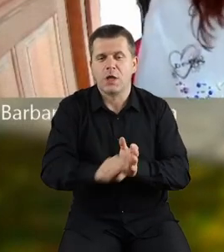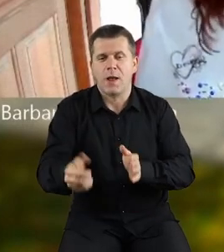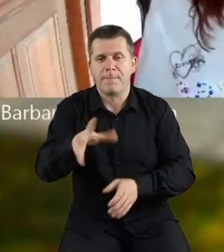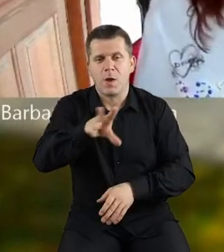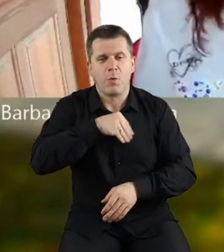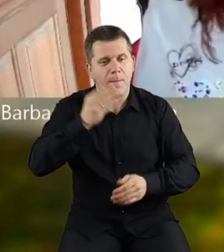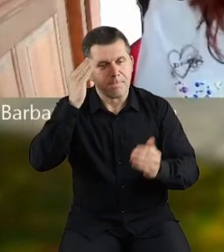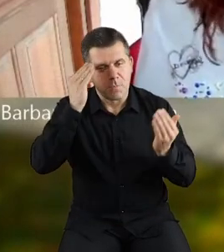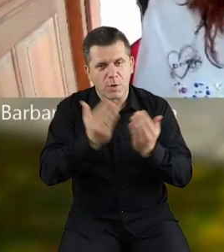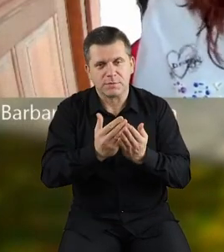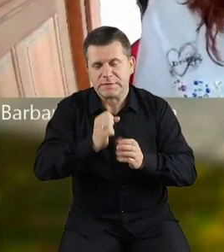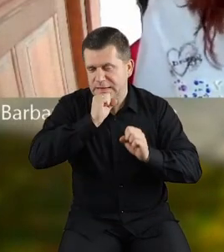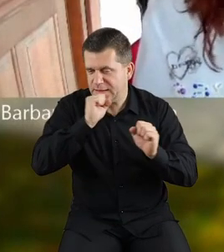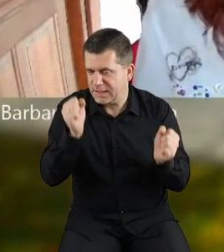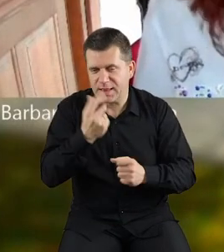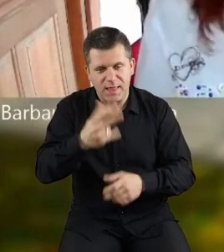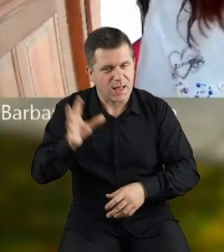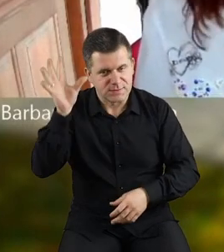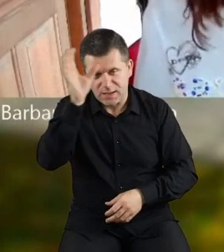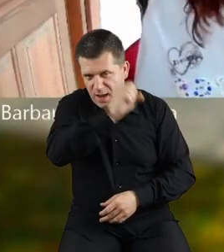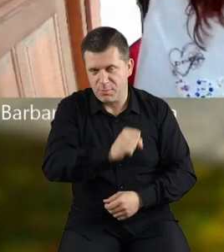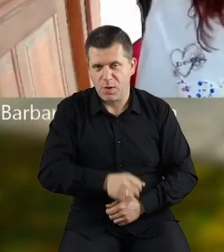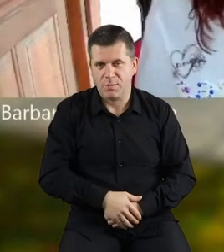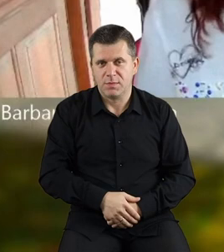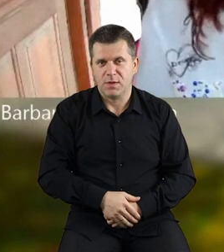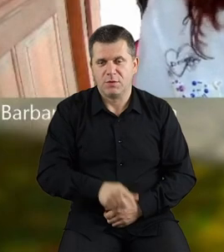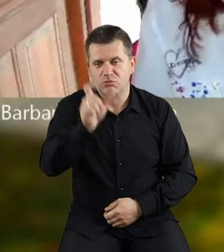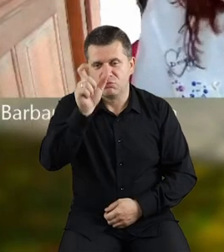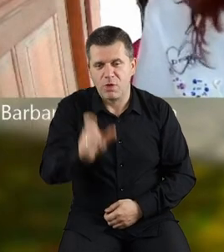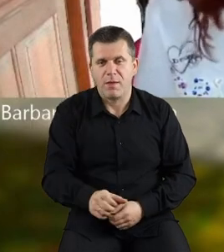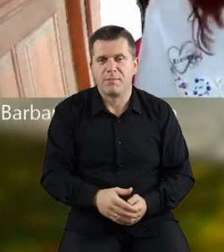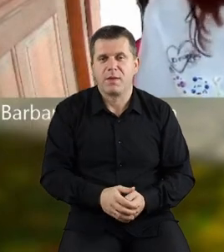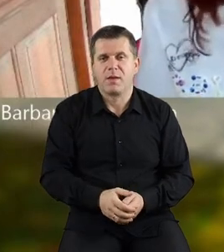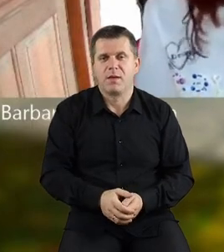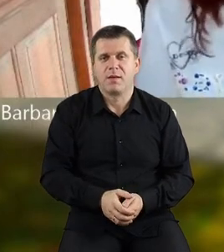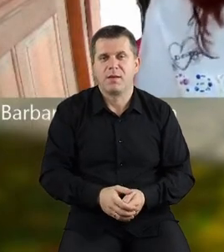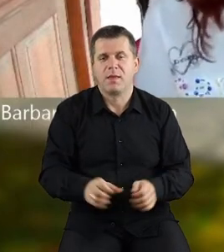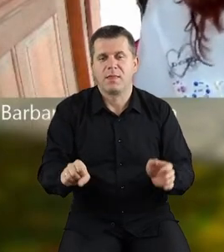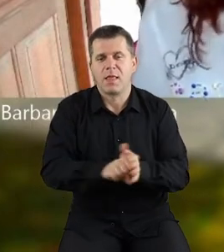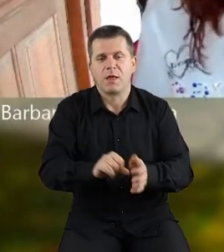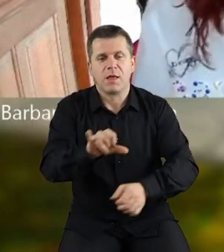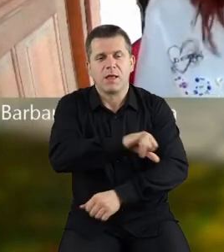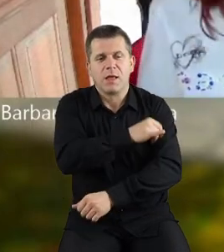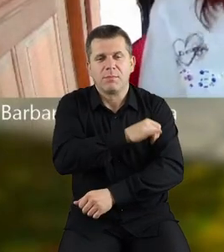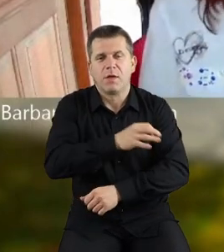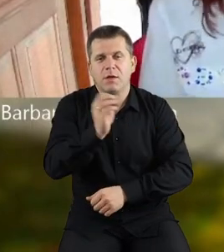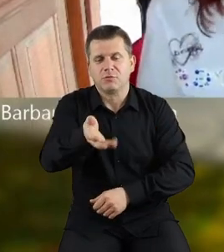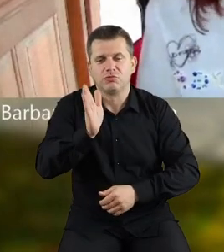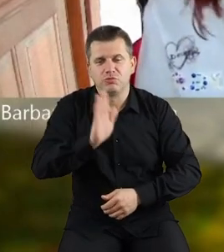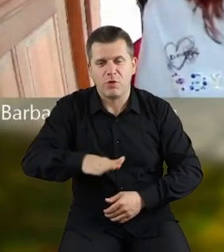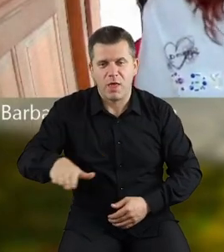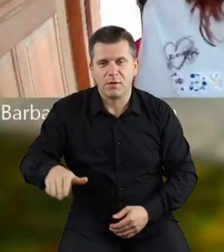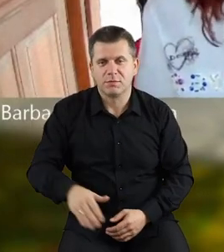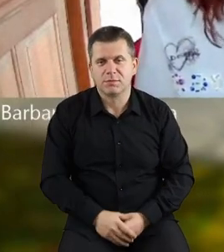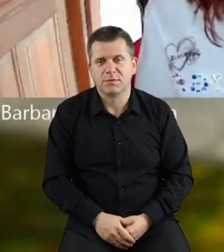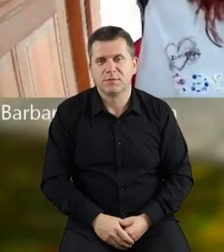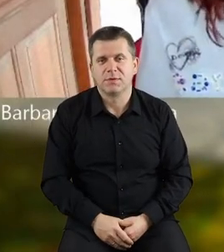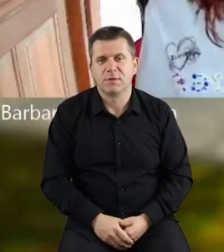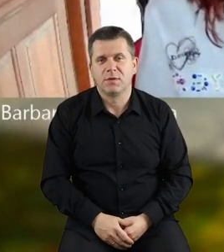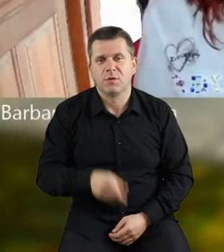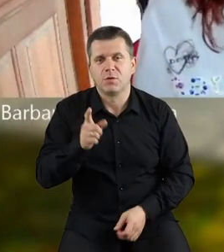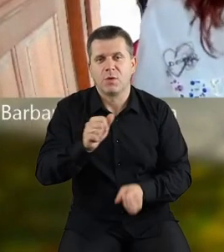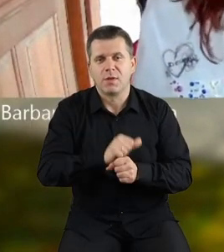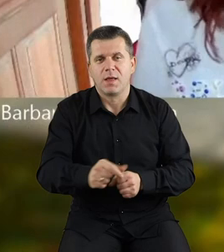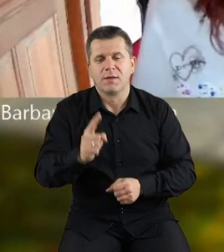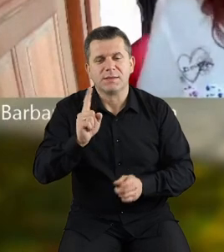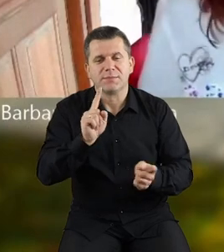i od czasu, kiedy się poznałyśmy, nigdy nie zapomniałam ani ciebie, ani imion dzieci,